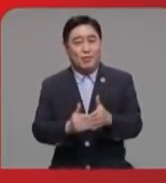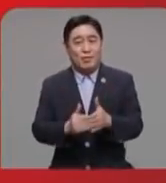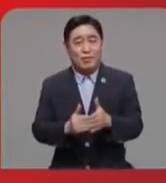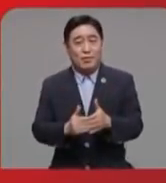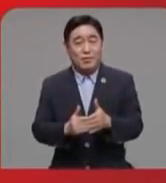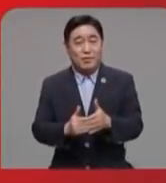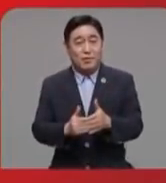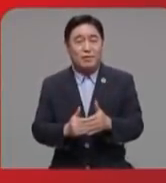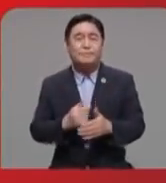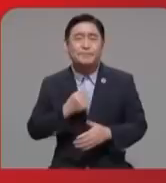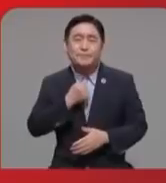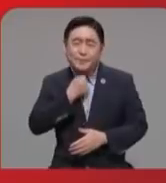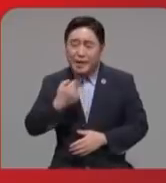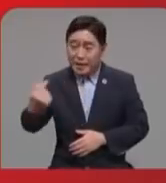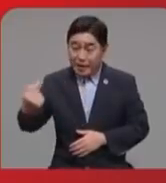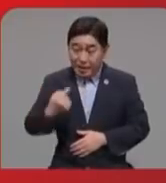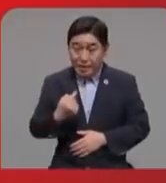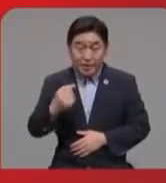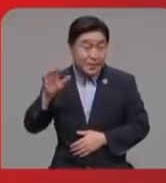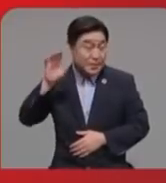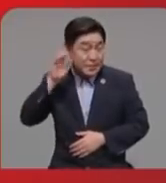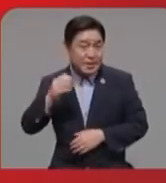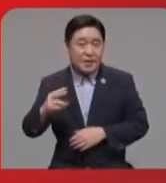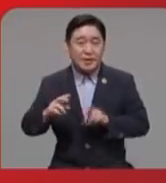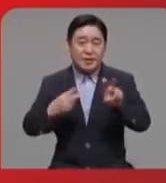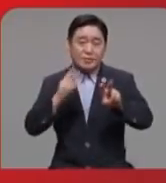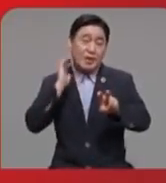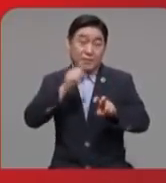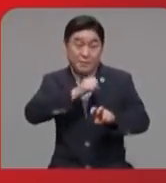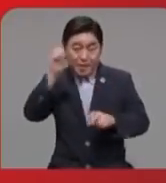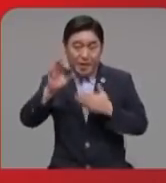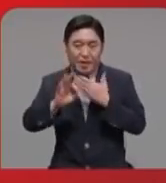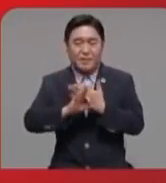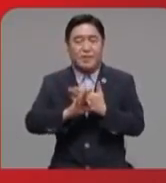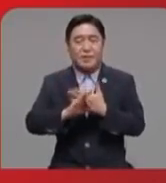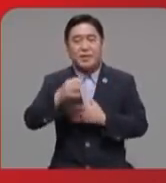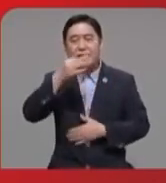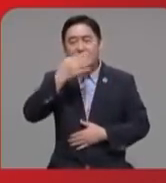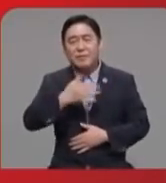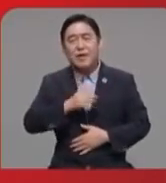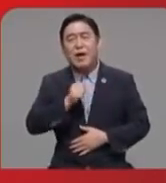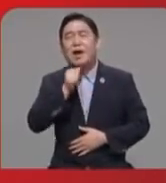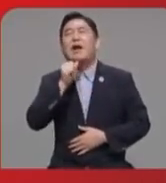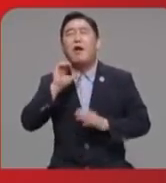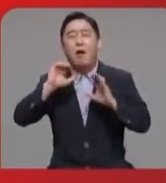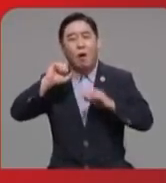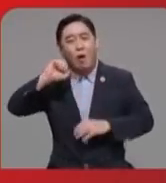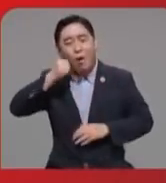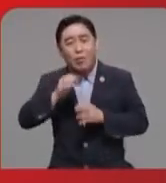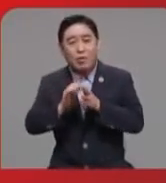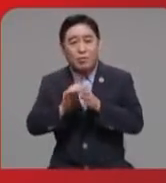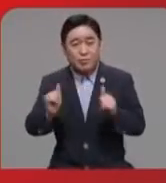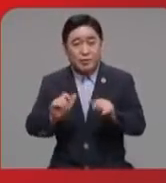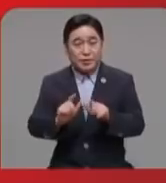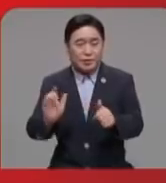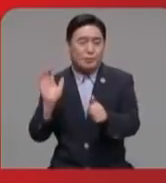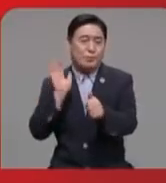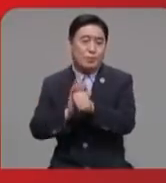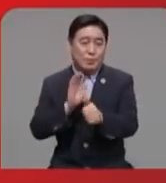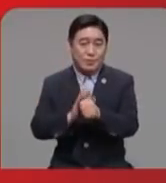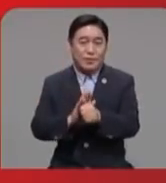원을 들어드리겠습니다. 20대 대통령이 되면 힘들고 가난하고 어려운 서민들을 돕는